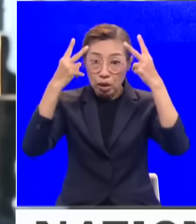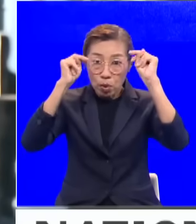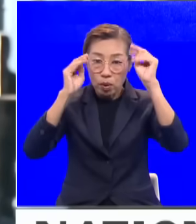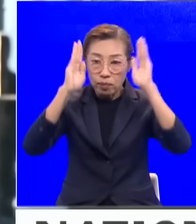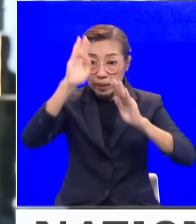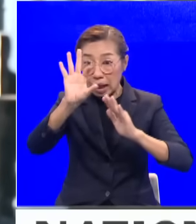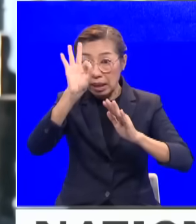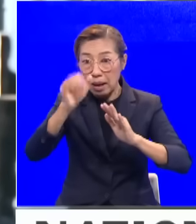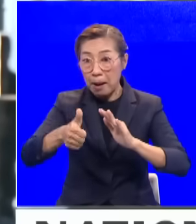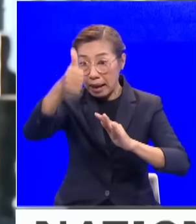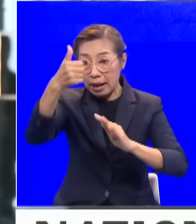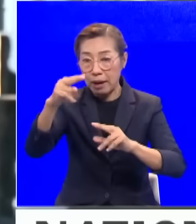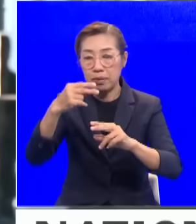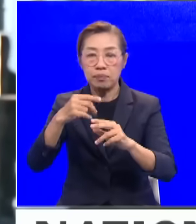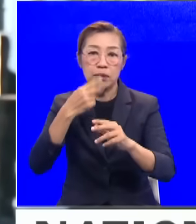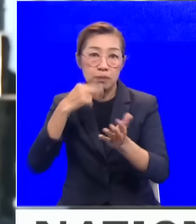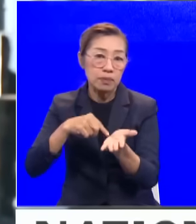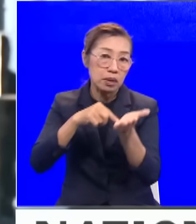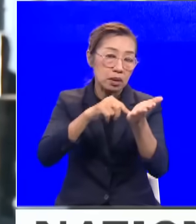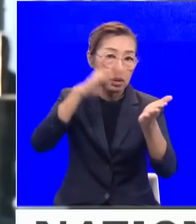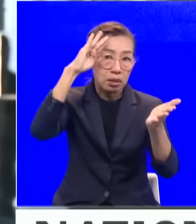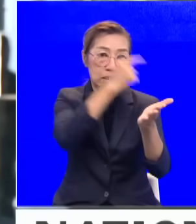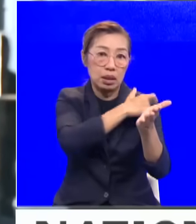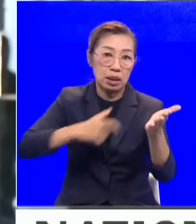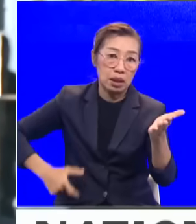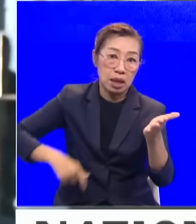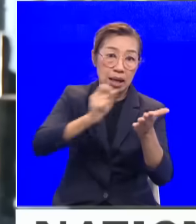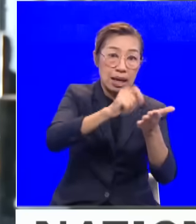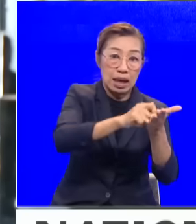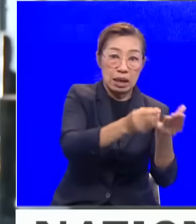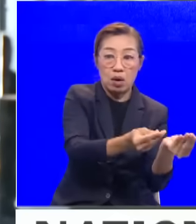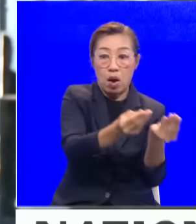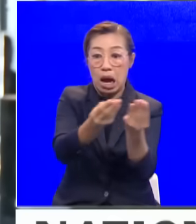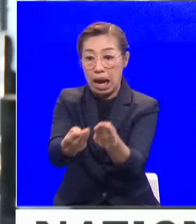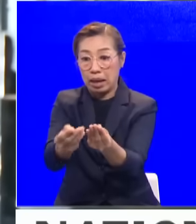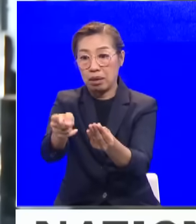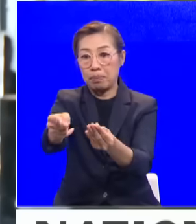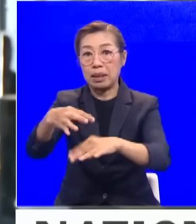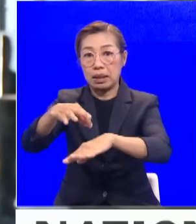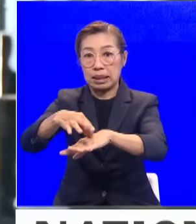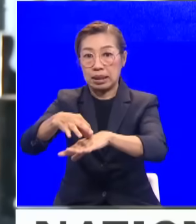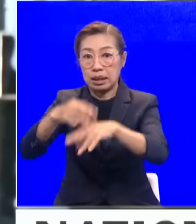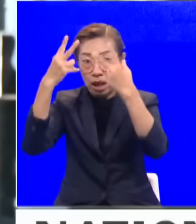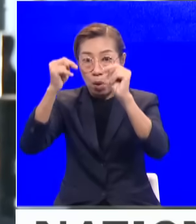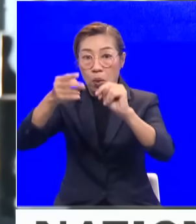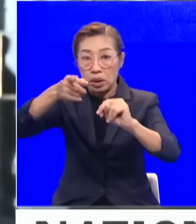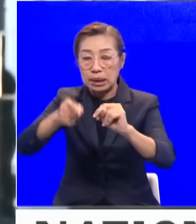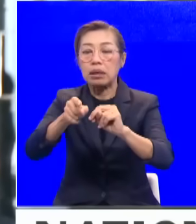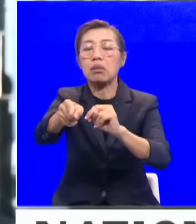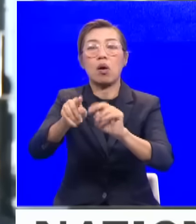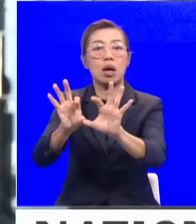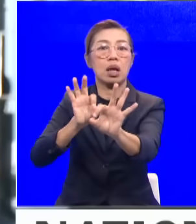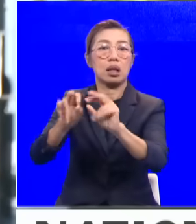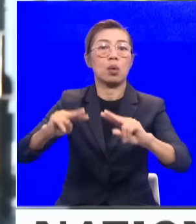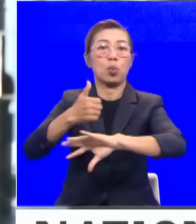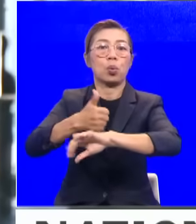กให้จบพอจบแล้วก็เป็นเรื่องที่นายกต้องไปฟอร์มทีมครม.ใหม่และพอโปรดเกล้าลงมาแล้วครม.ก็